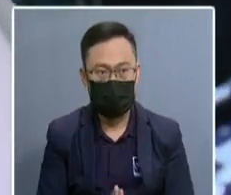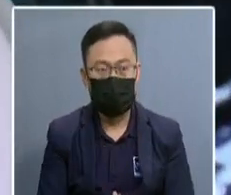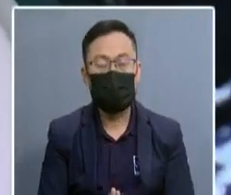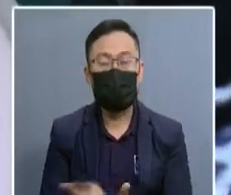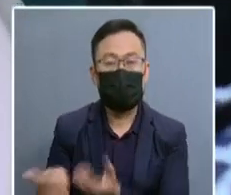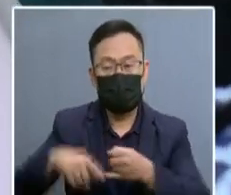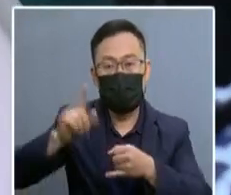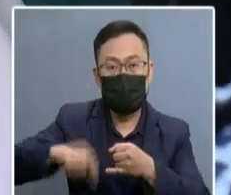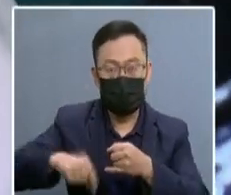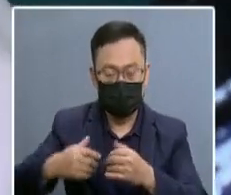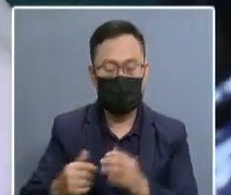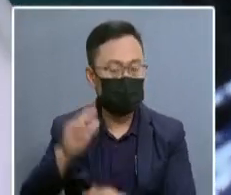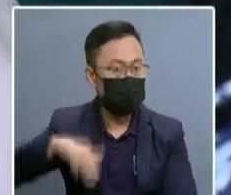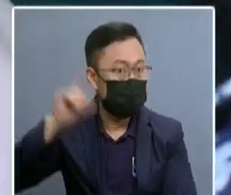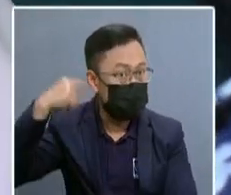เล็กนะมีโอกาส